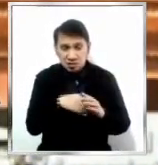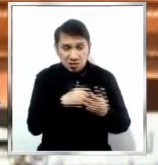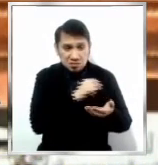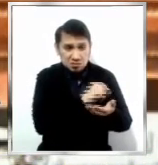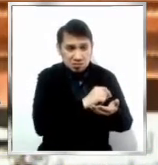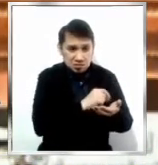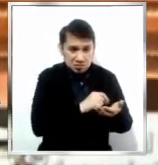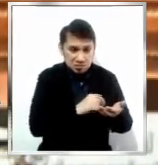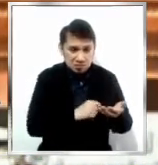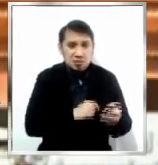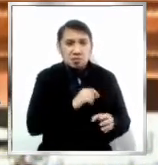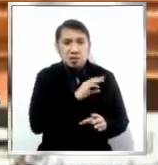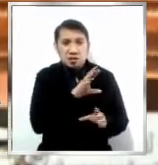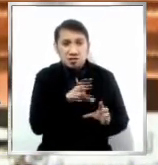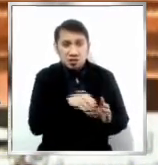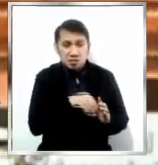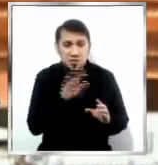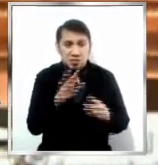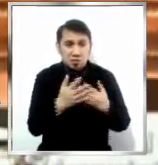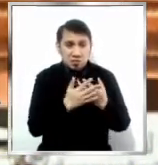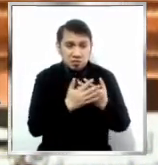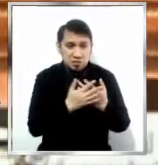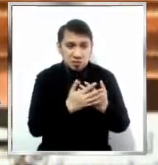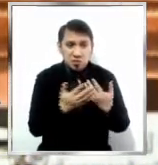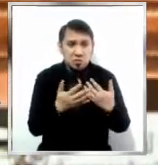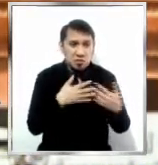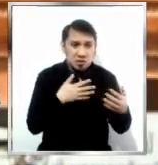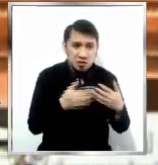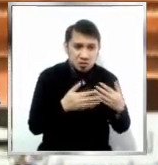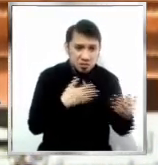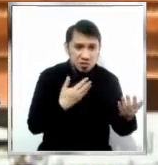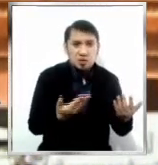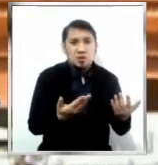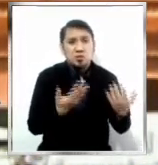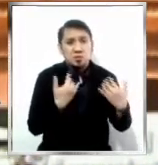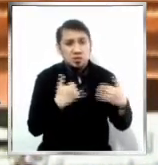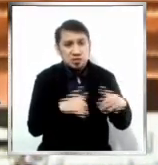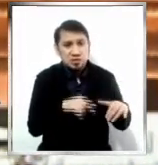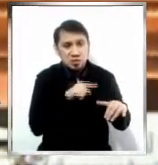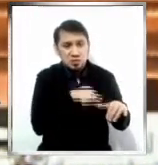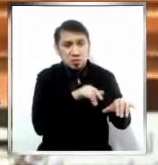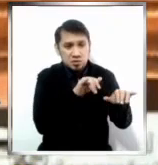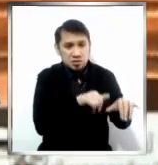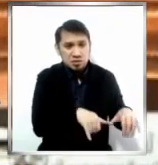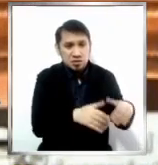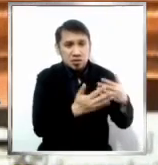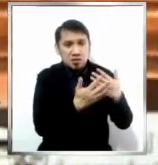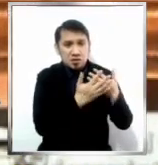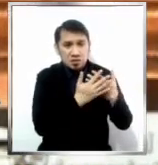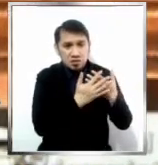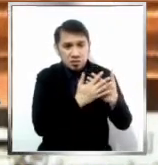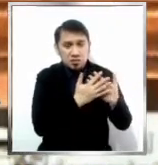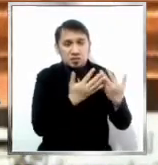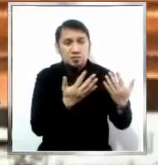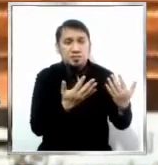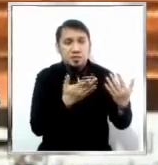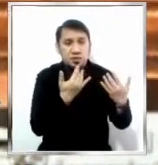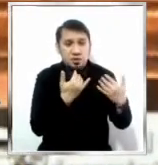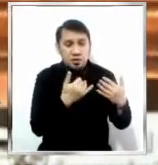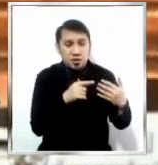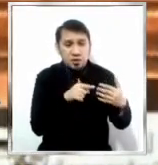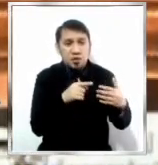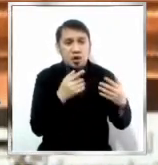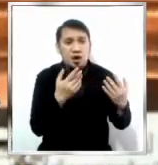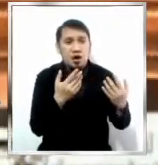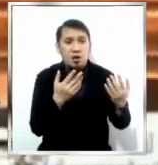prison. Sa ayat mo sa hindi, nakakulong ka rin. So you are a person deprived of liberty.